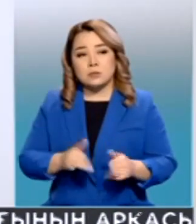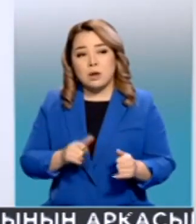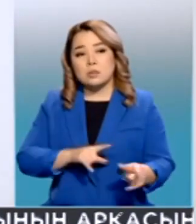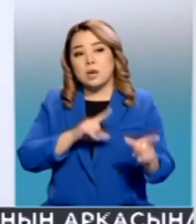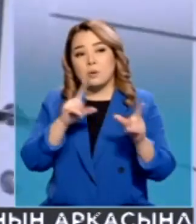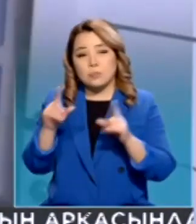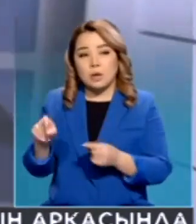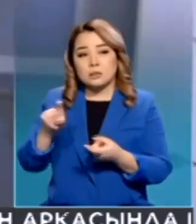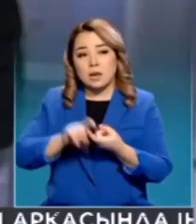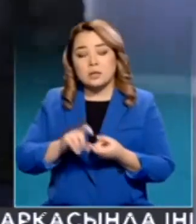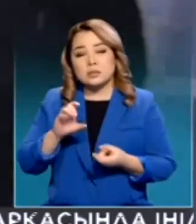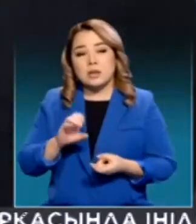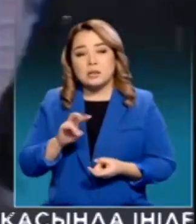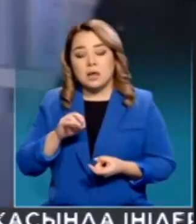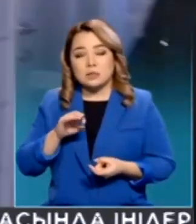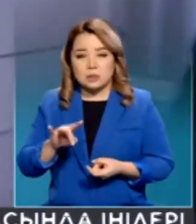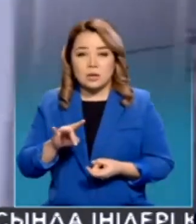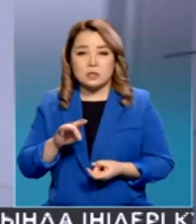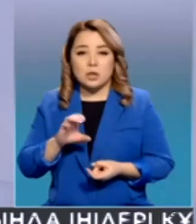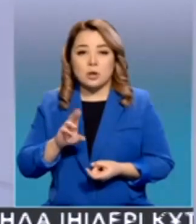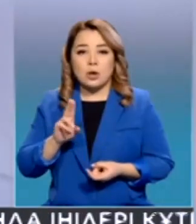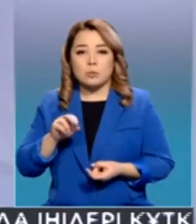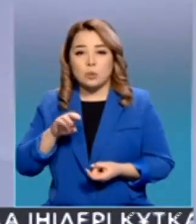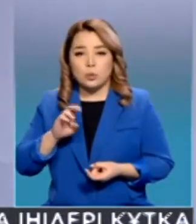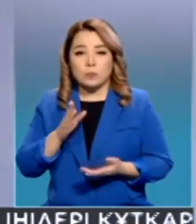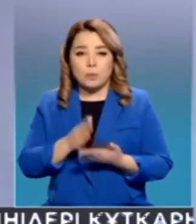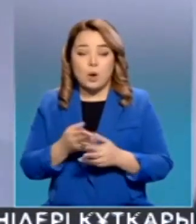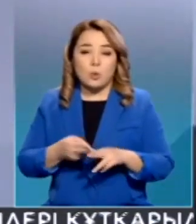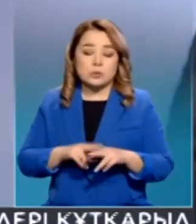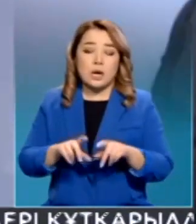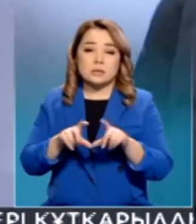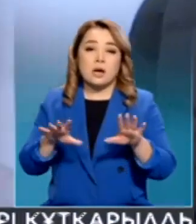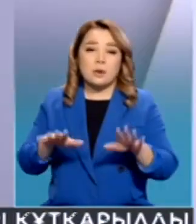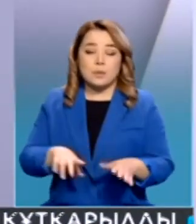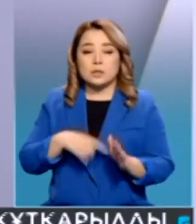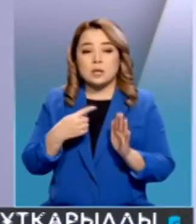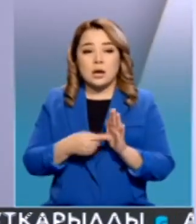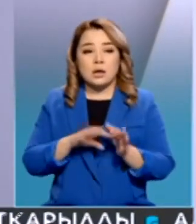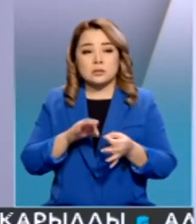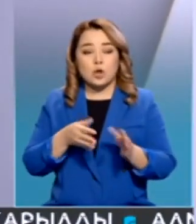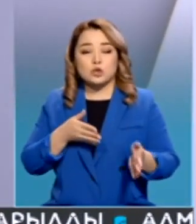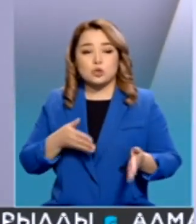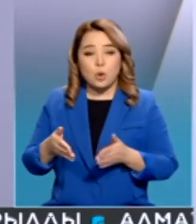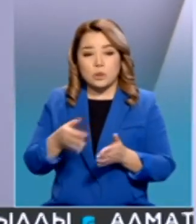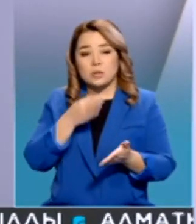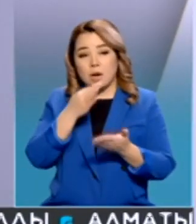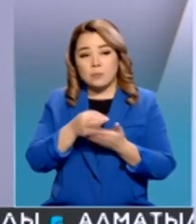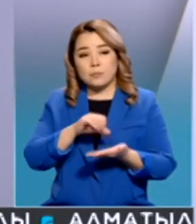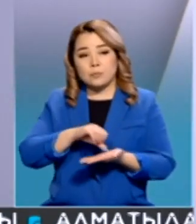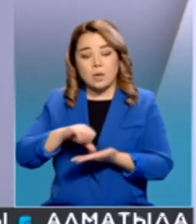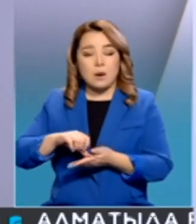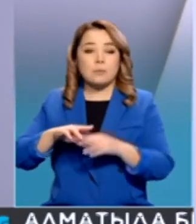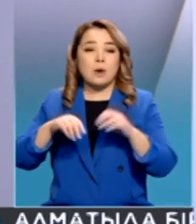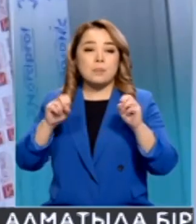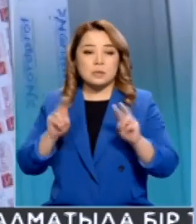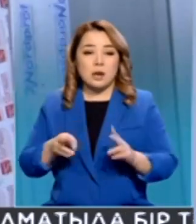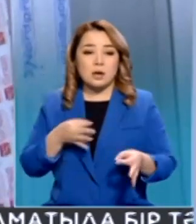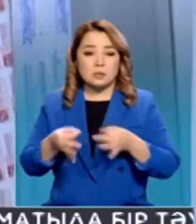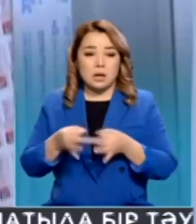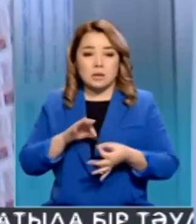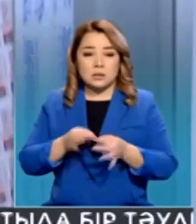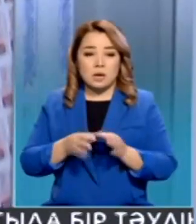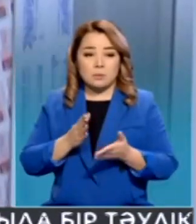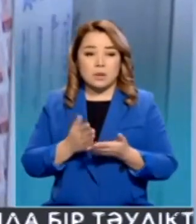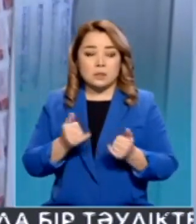барысында сенатор Сергей Карплюк осы нысанда болып мәселені шешу жолдарын жауапты мамандармен талқылады. Сот